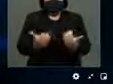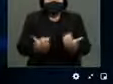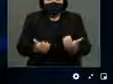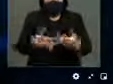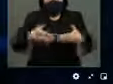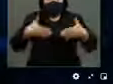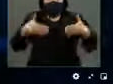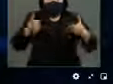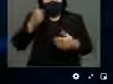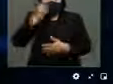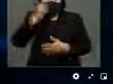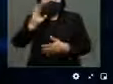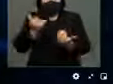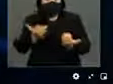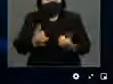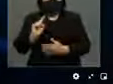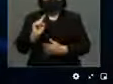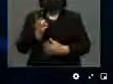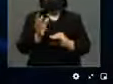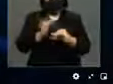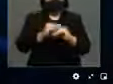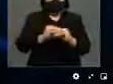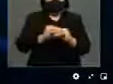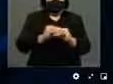ะครับสำหรับวันนี้เพิ่มขึ้น